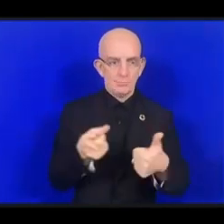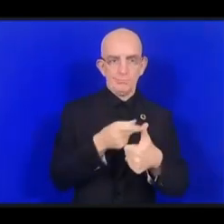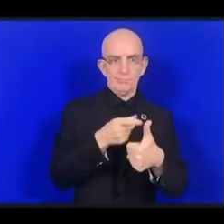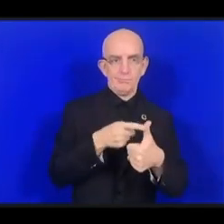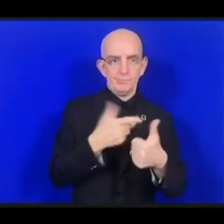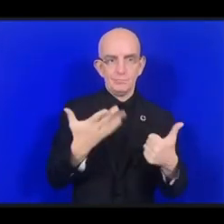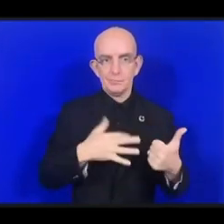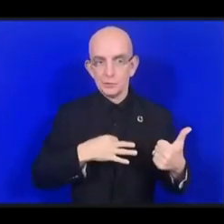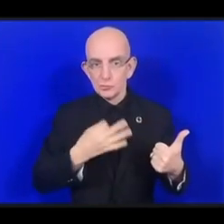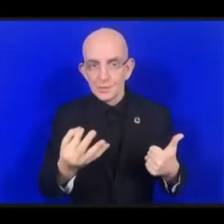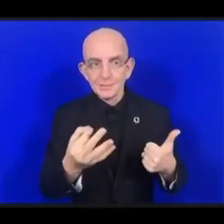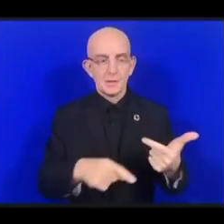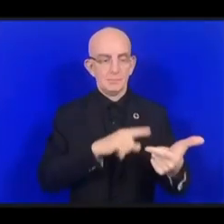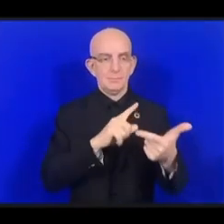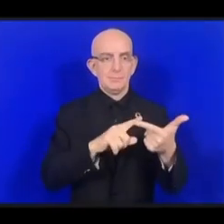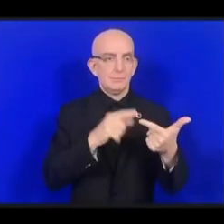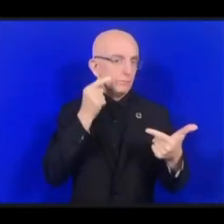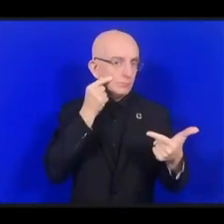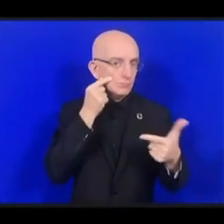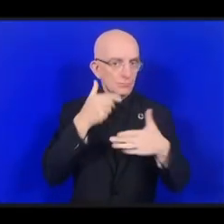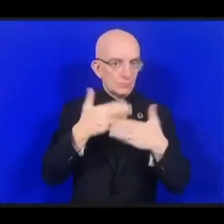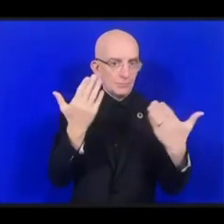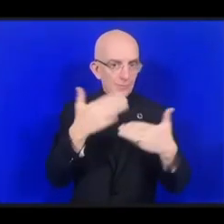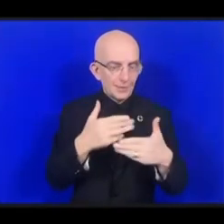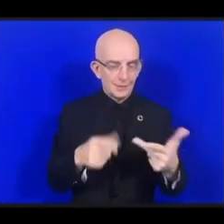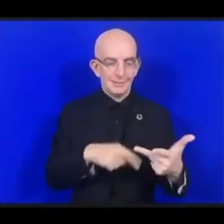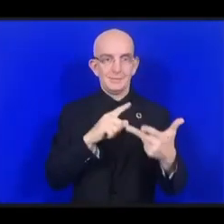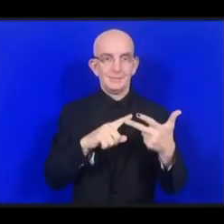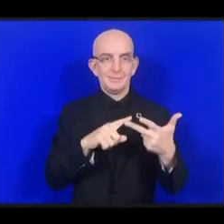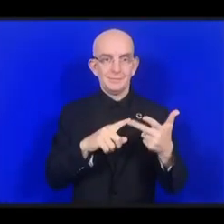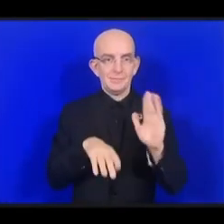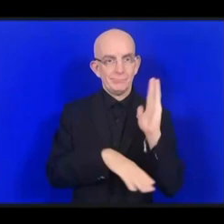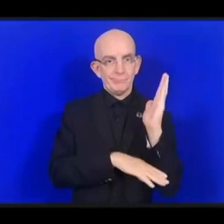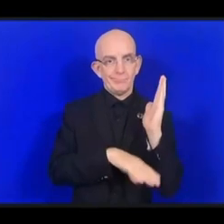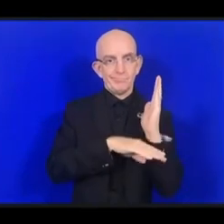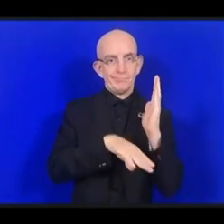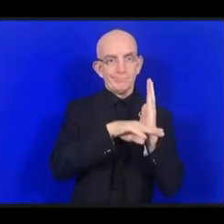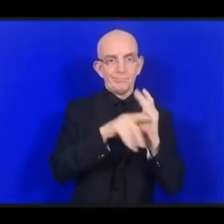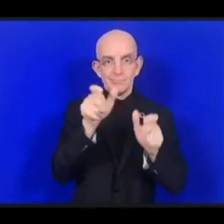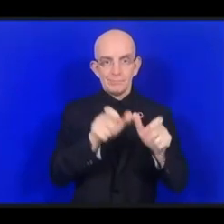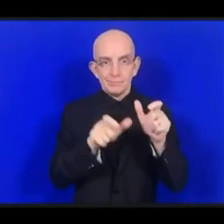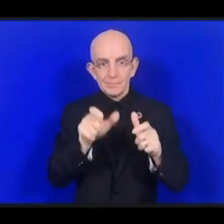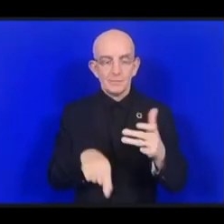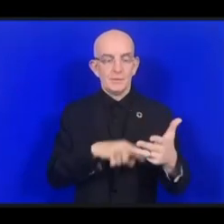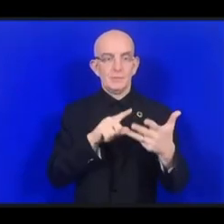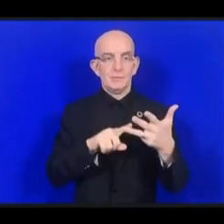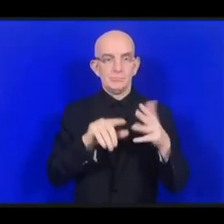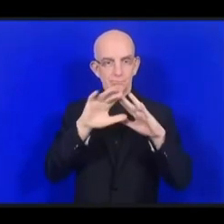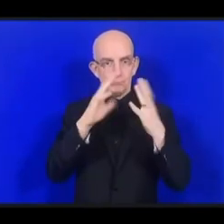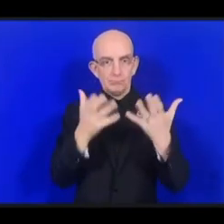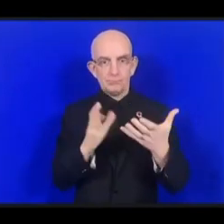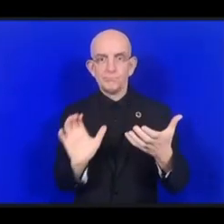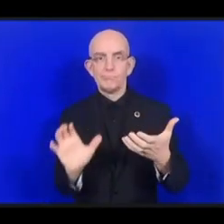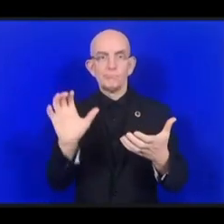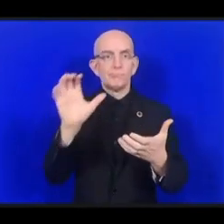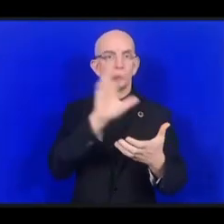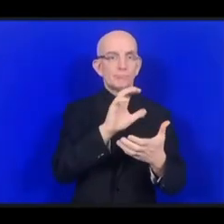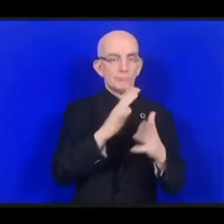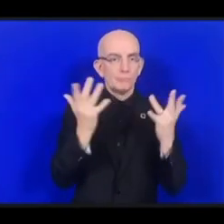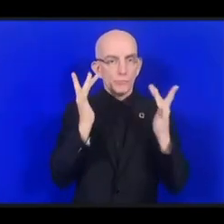なえ多様性を持った人が参加する必要があるという風に思っていますこれがまさにインターネットガバナンス